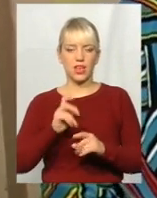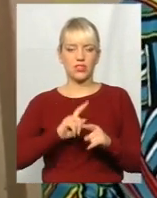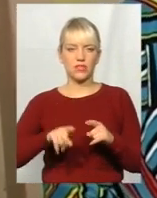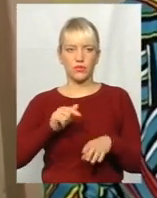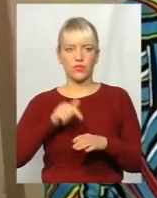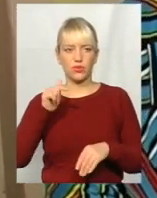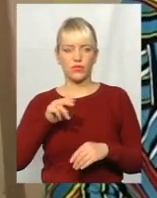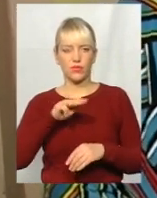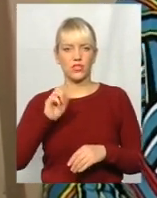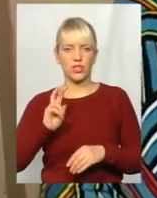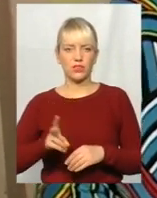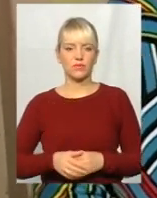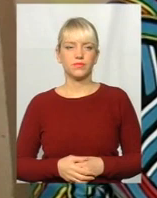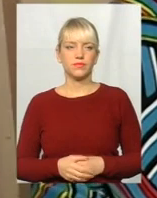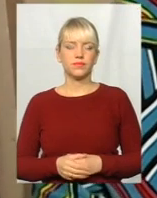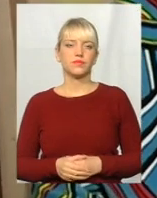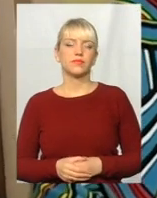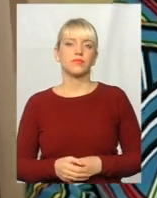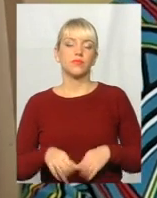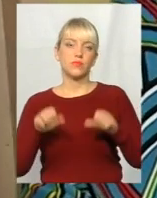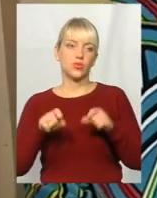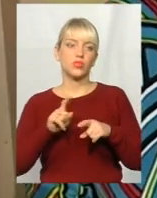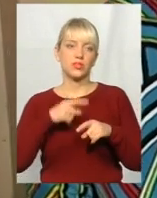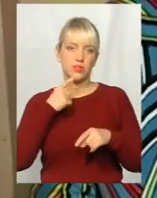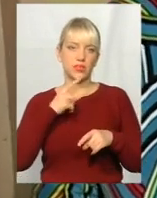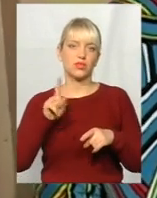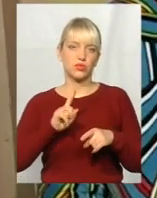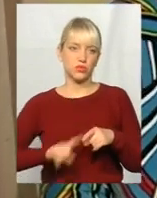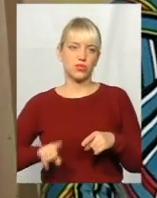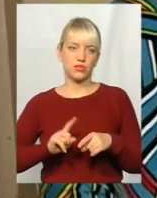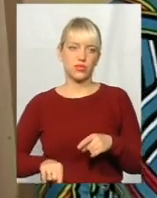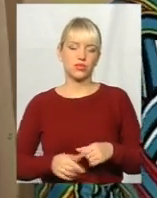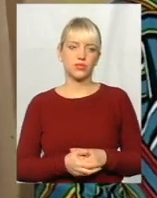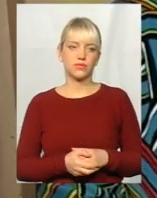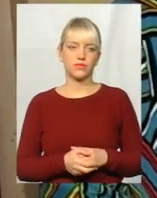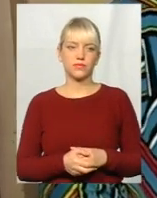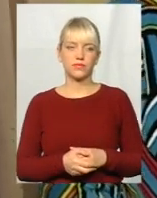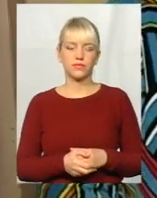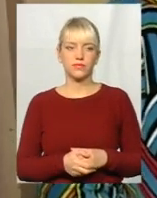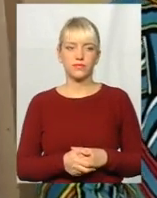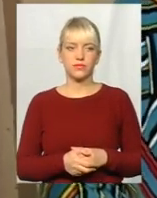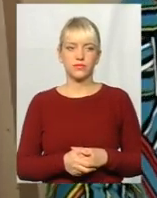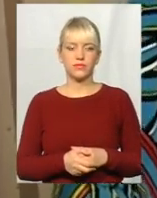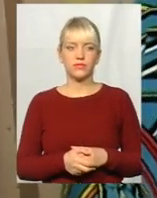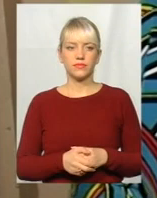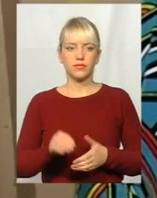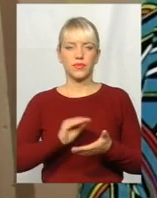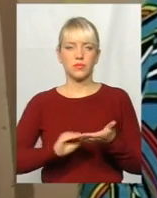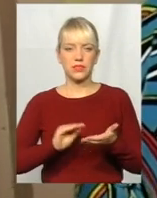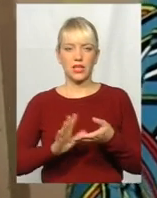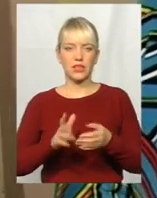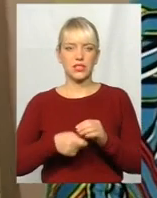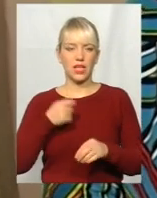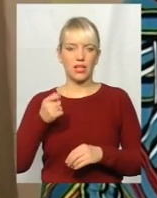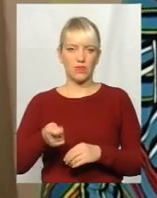відреагував ЖЕК? Не можна сказати, що швидко. Швидко, так. А коли писали заяву? Ми написали заяву